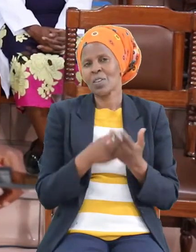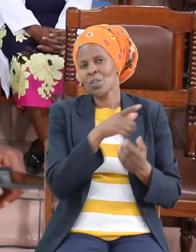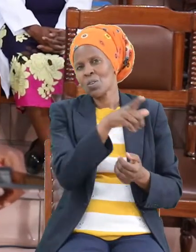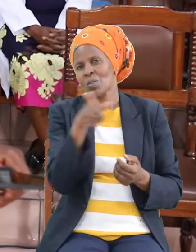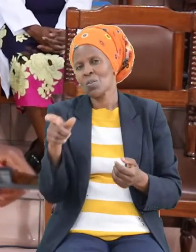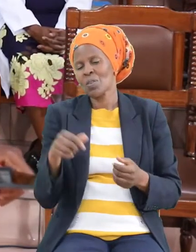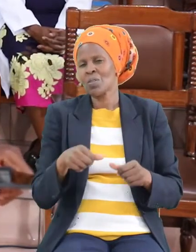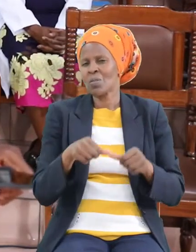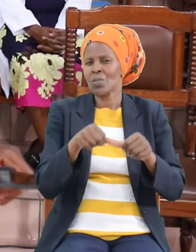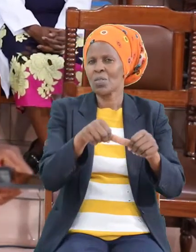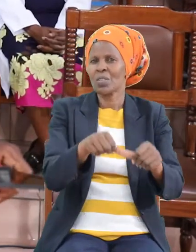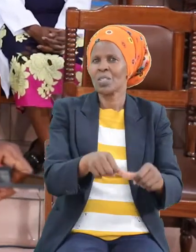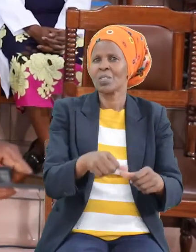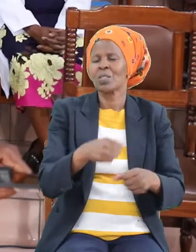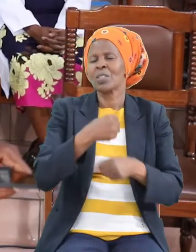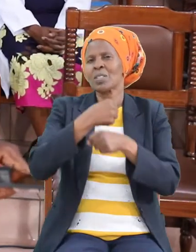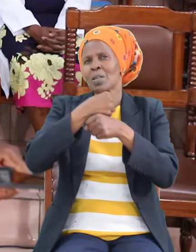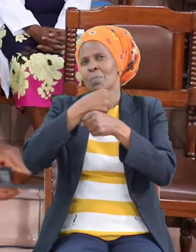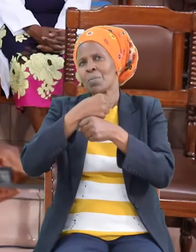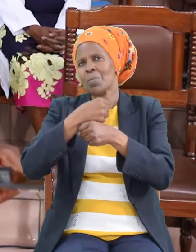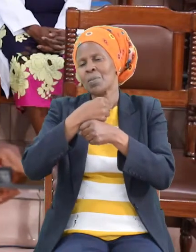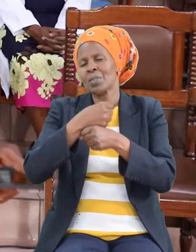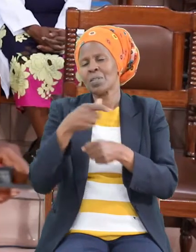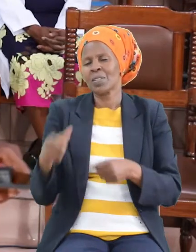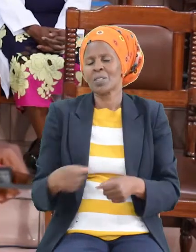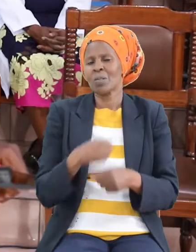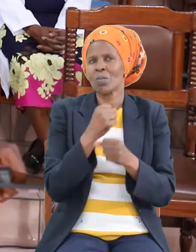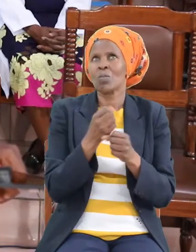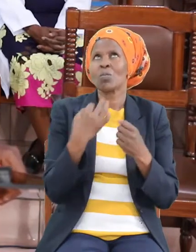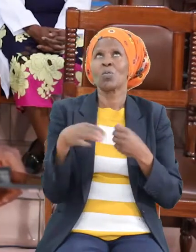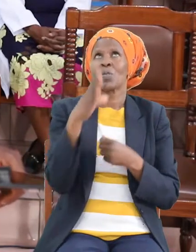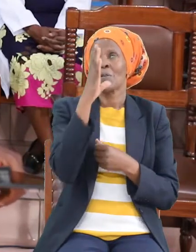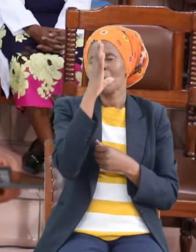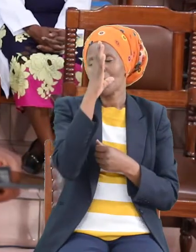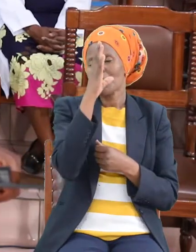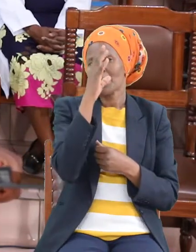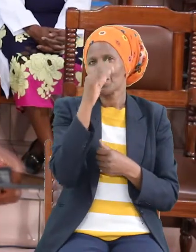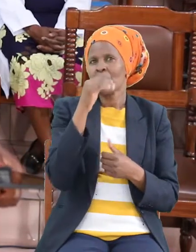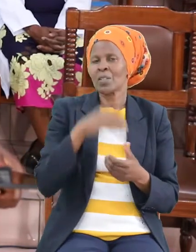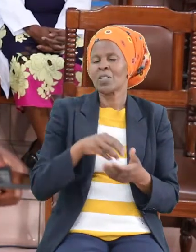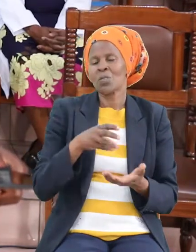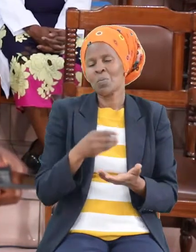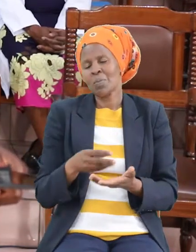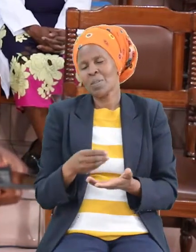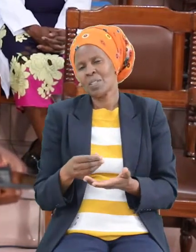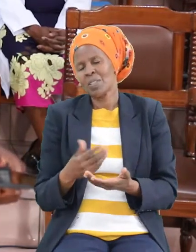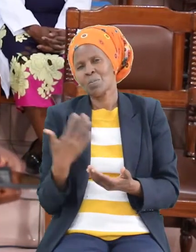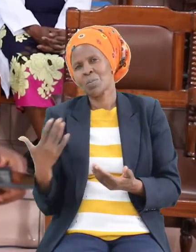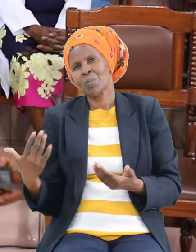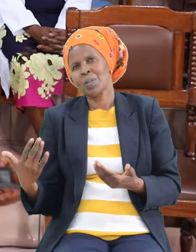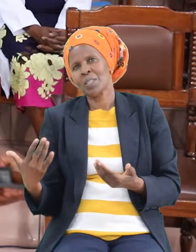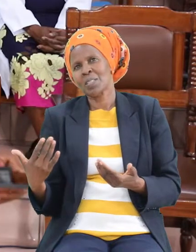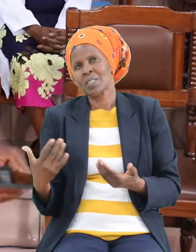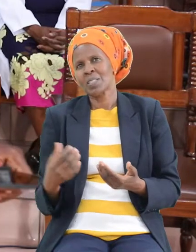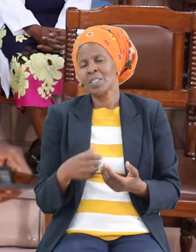umeendelea kusupport hii kazi yake Mungu. kwa mali yenyu. Tunajua wengine